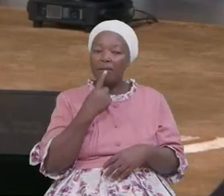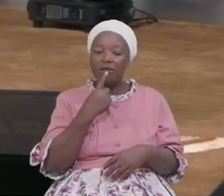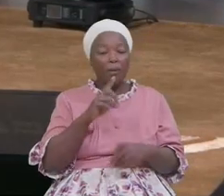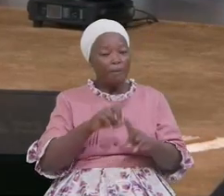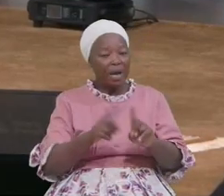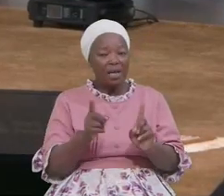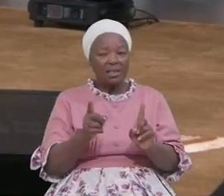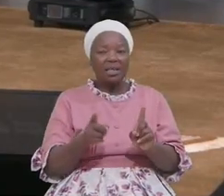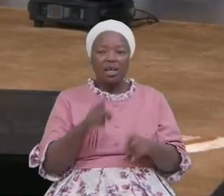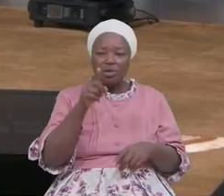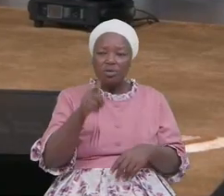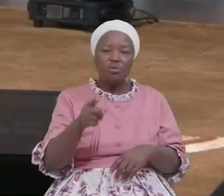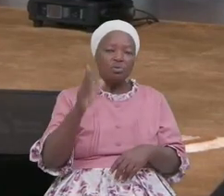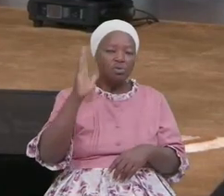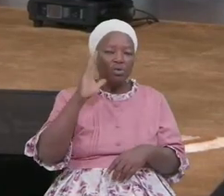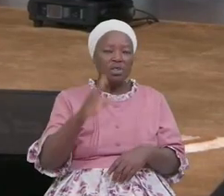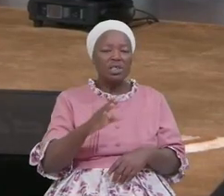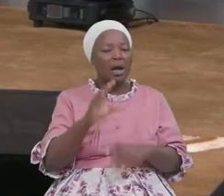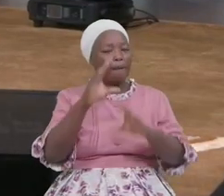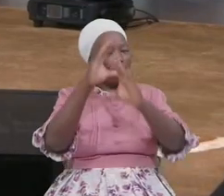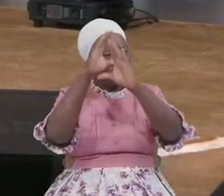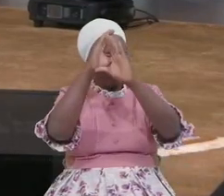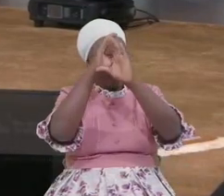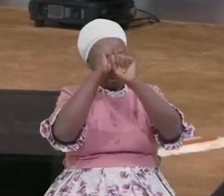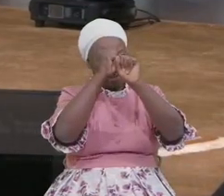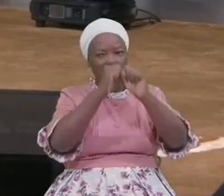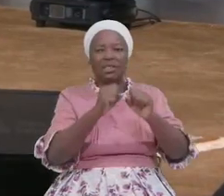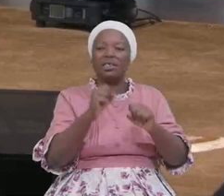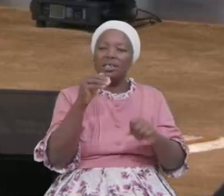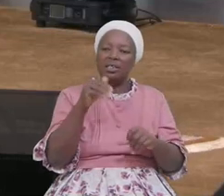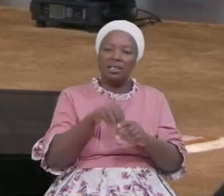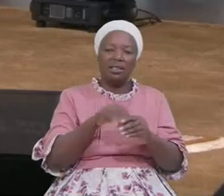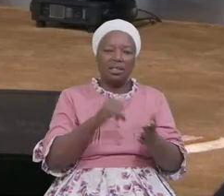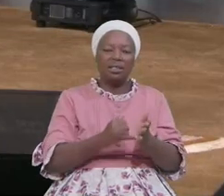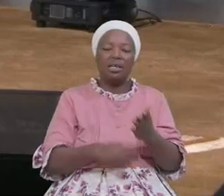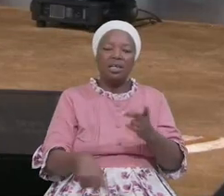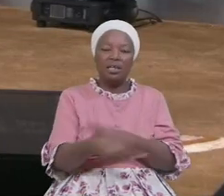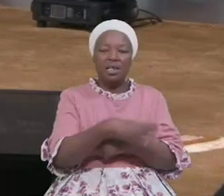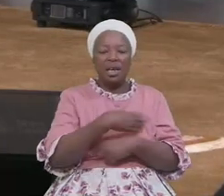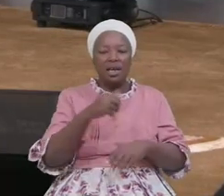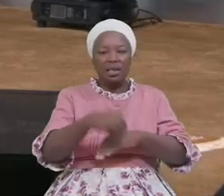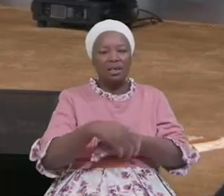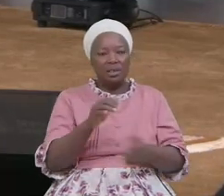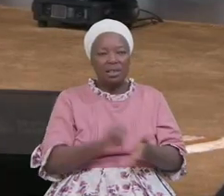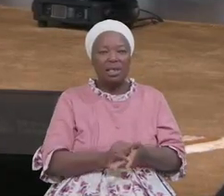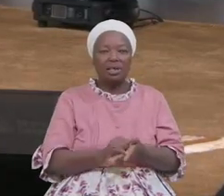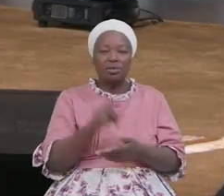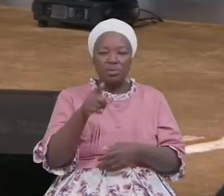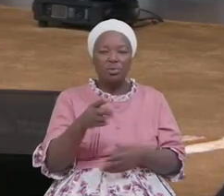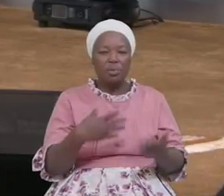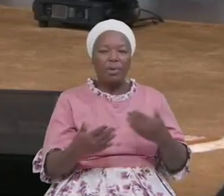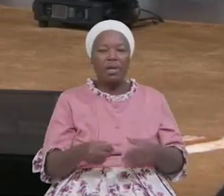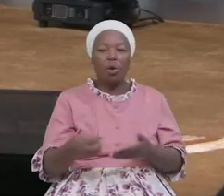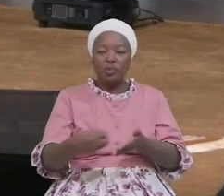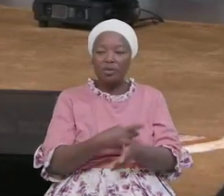Médite le jour et nuit pour agir fidèlement selon tout ce